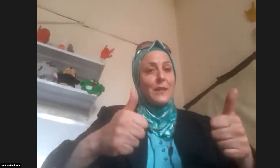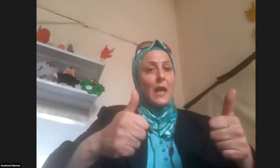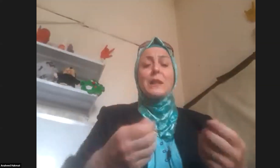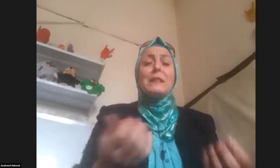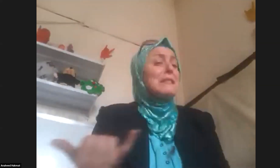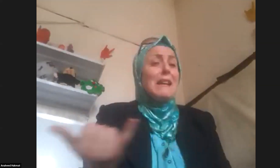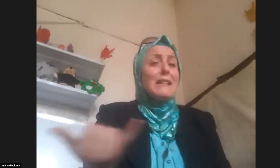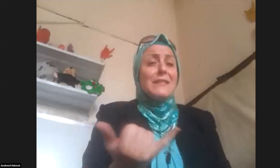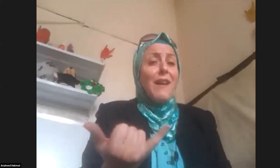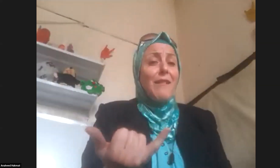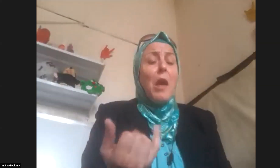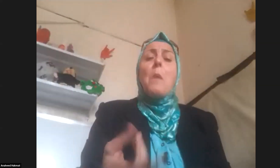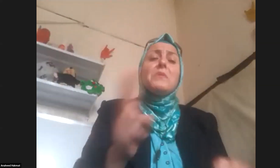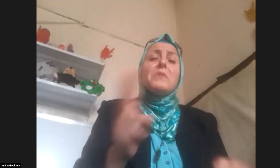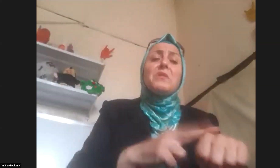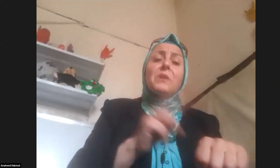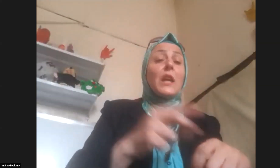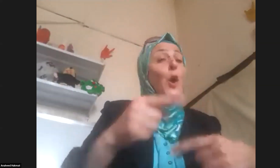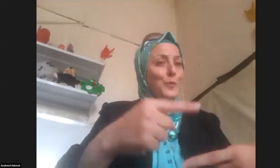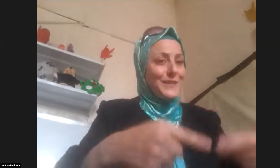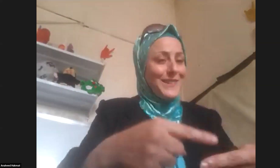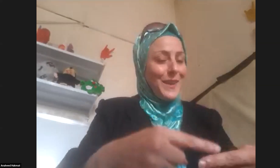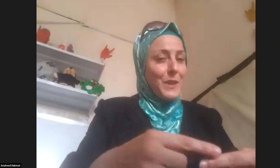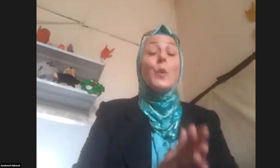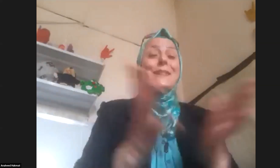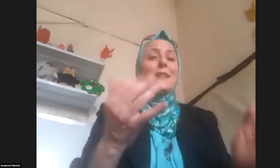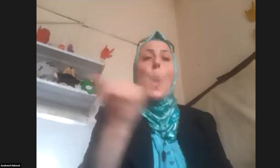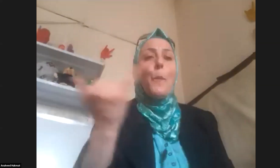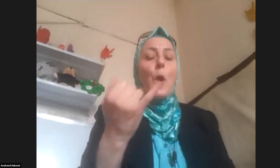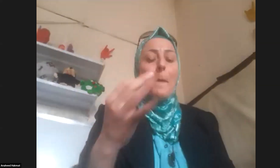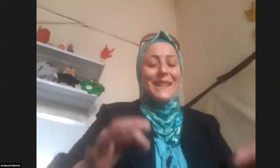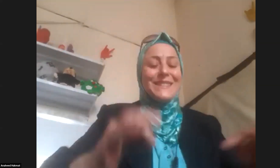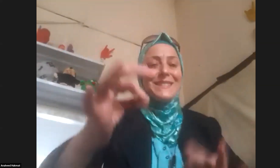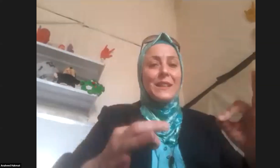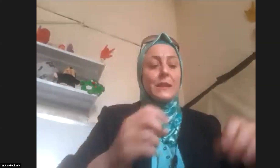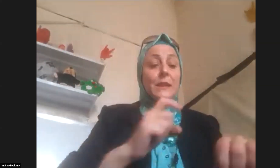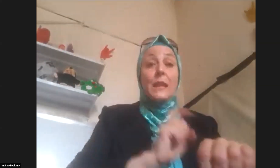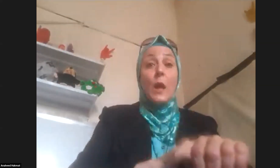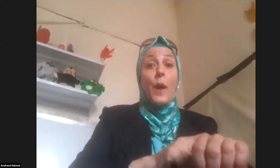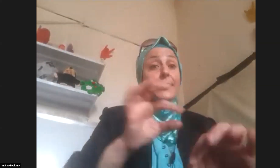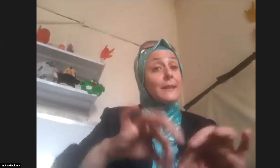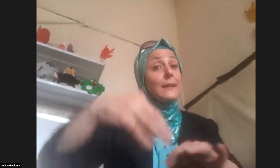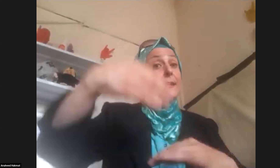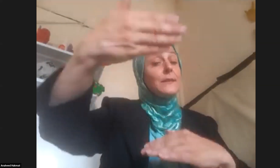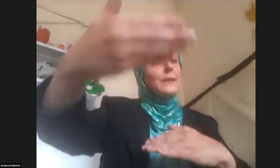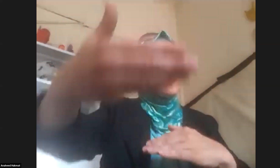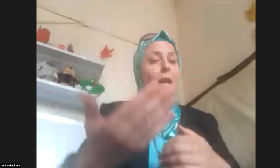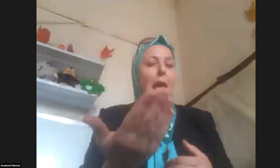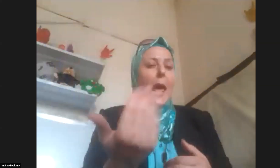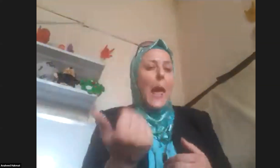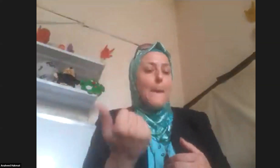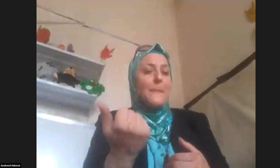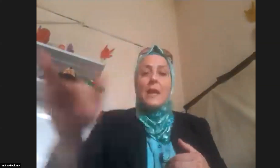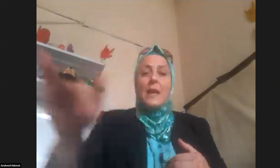روتينية تصير بشكل مستمر. كتير مهم قضية التخطيط لفترة انتقالية بالبداية قبل ما الأطفال نبدأ نركز على